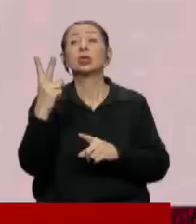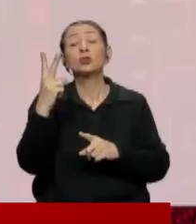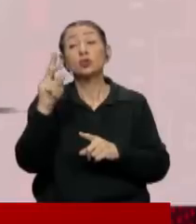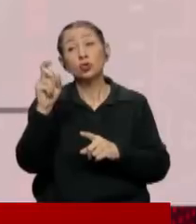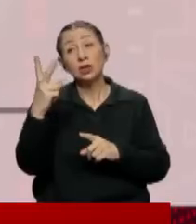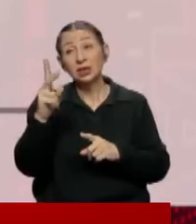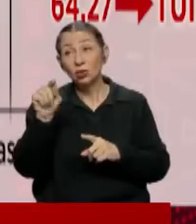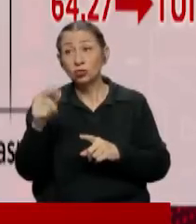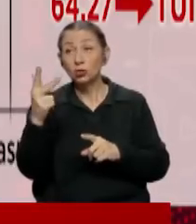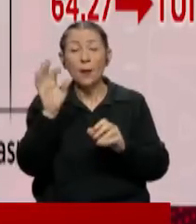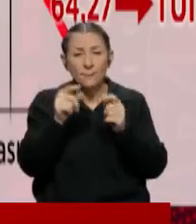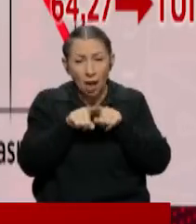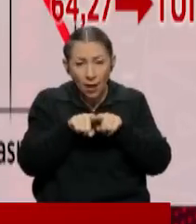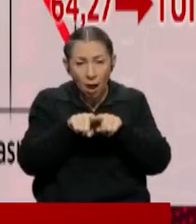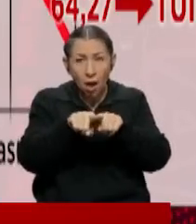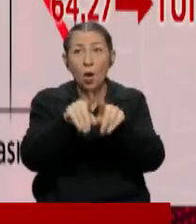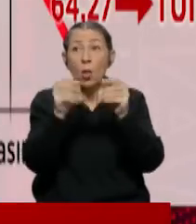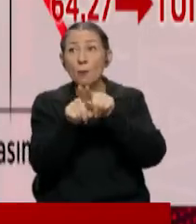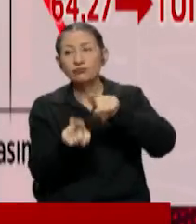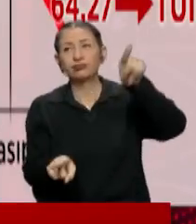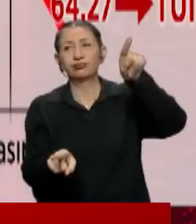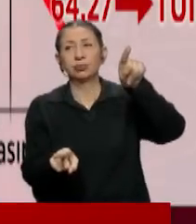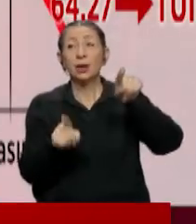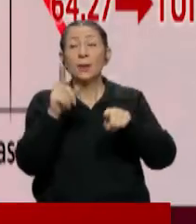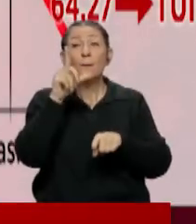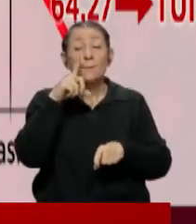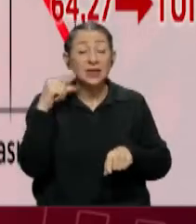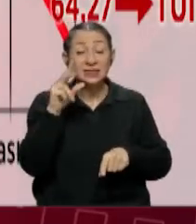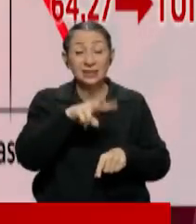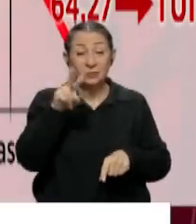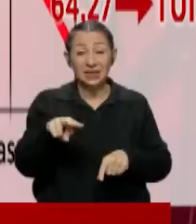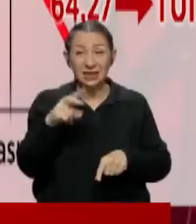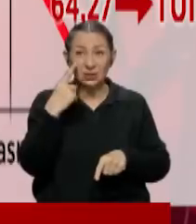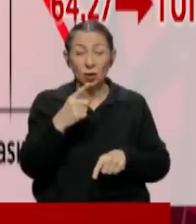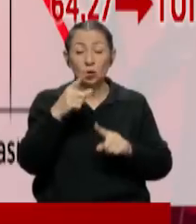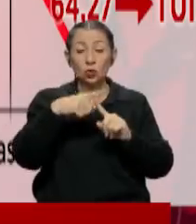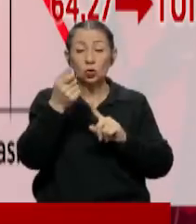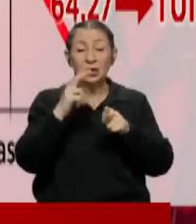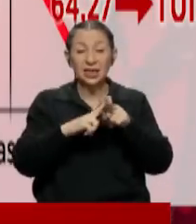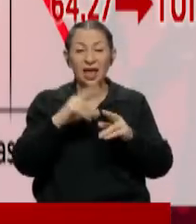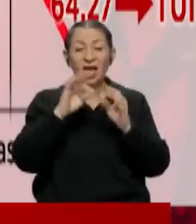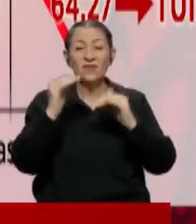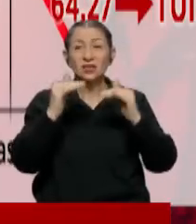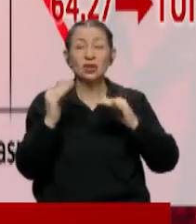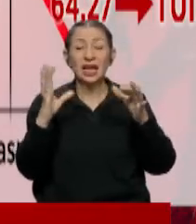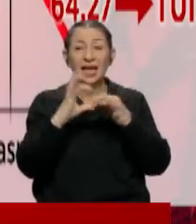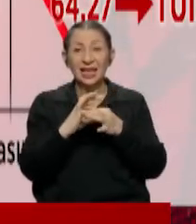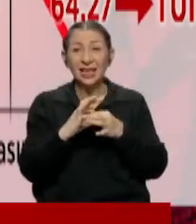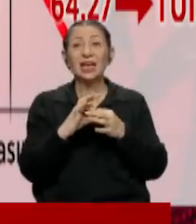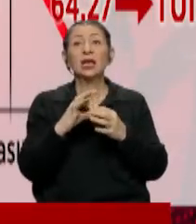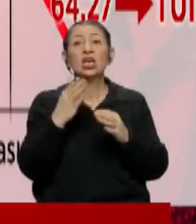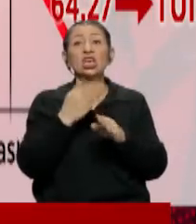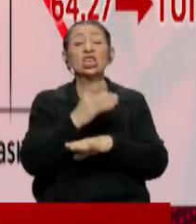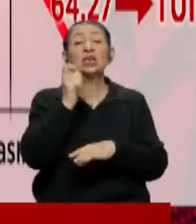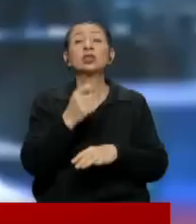önce hep beraber giden Peki ne oldu olan bu oldu işte Mayıs 22'den itibaren TÜİK artık enflasyonla ilgili tüketici fiyatla ilgili